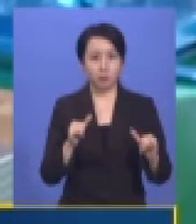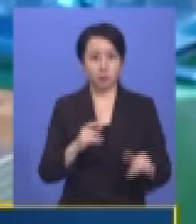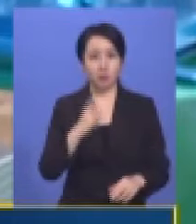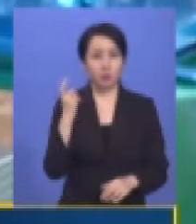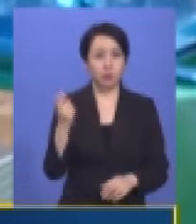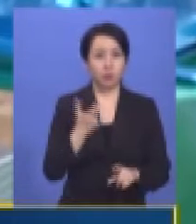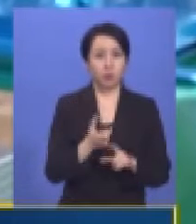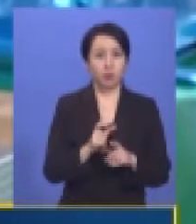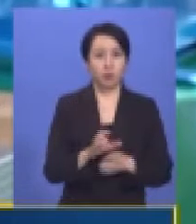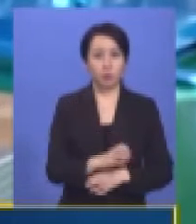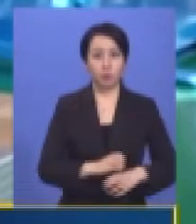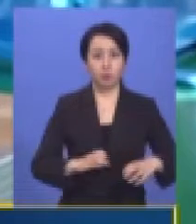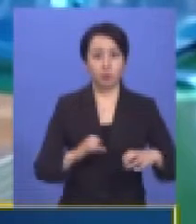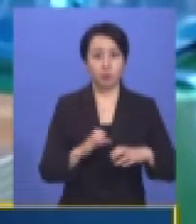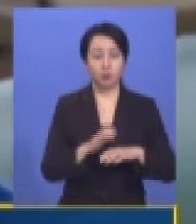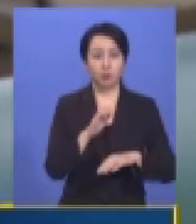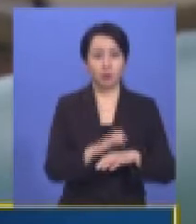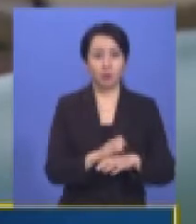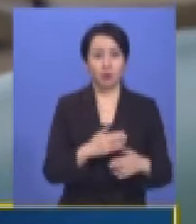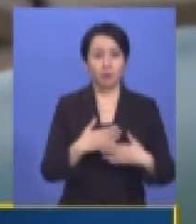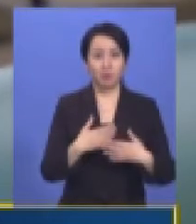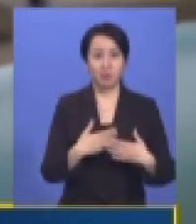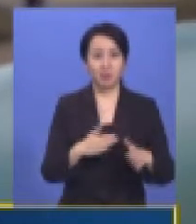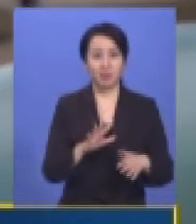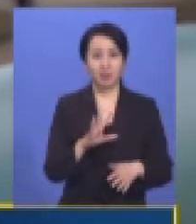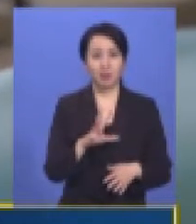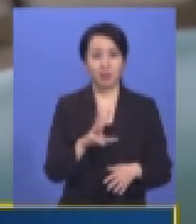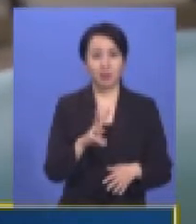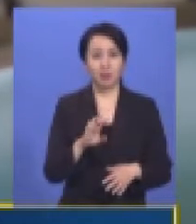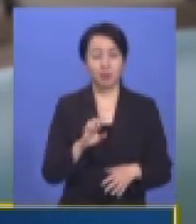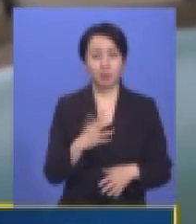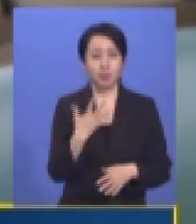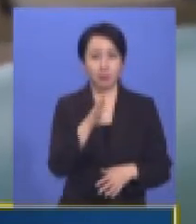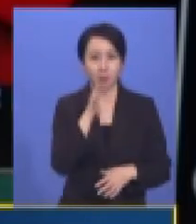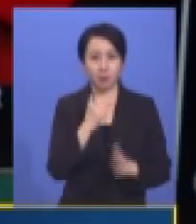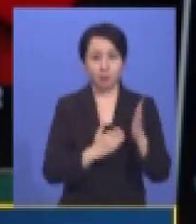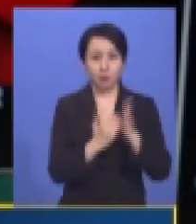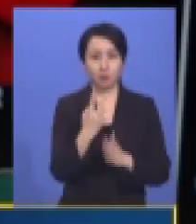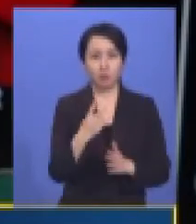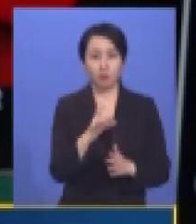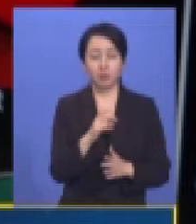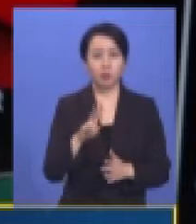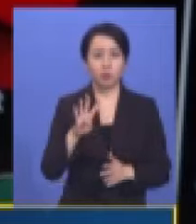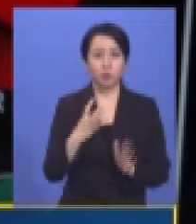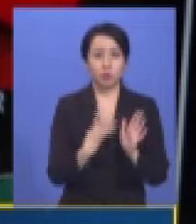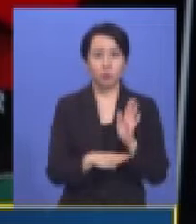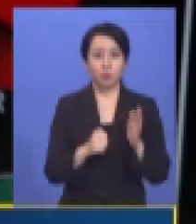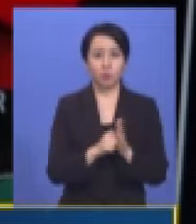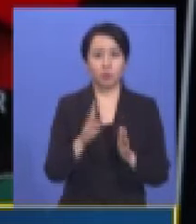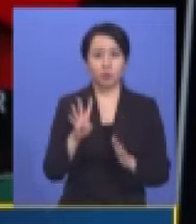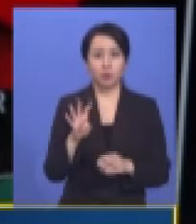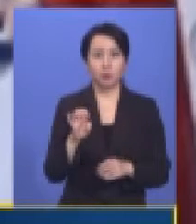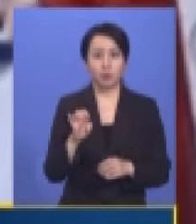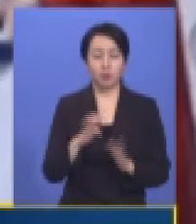регионе развивается экономика. Это общепринятый факт. Выпуск продукции МСБ за 5 лет вырос в 2 раза, с 490